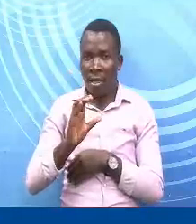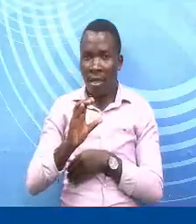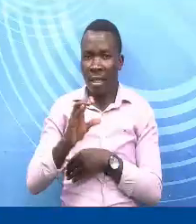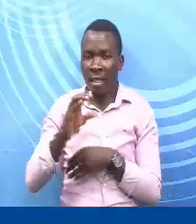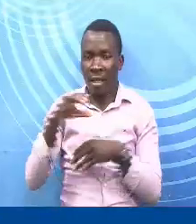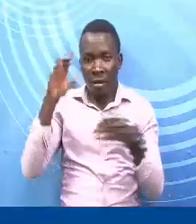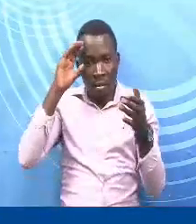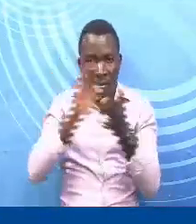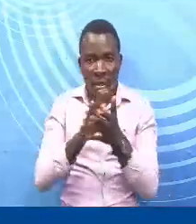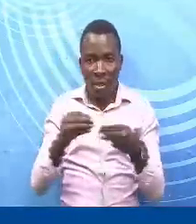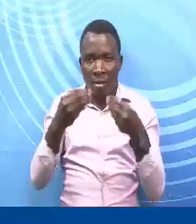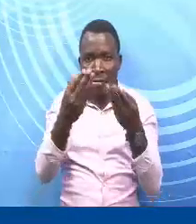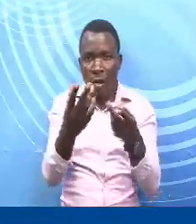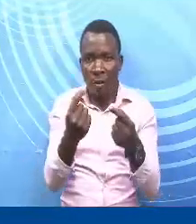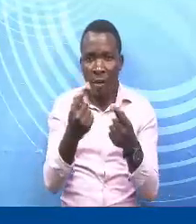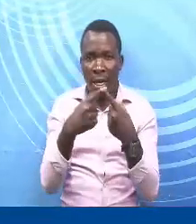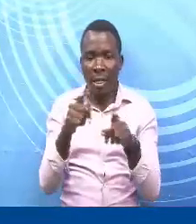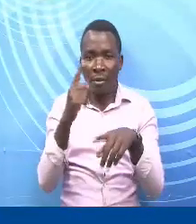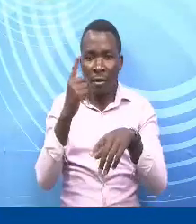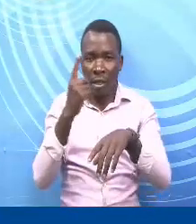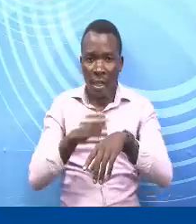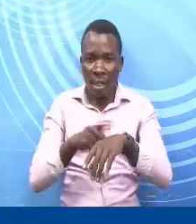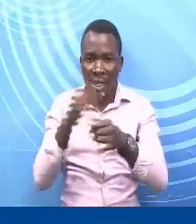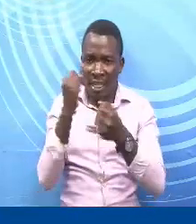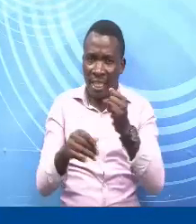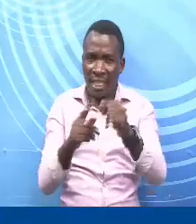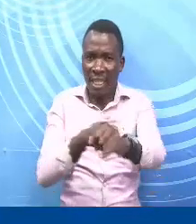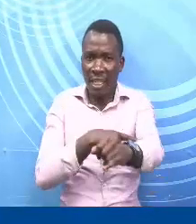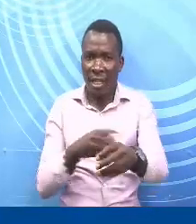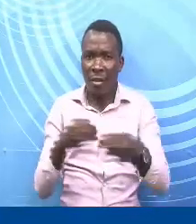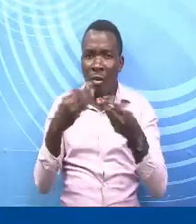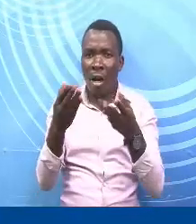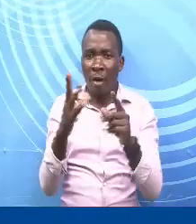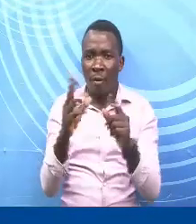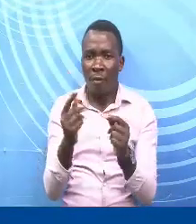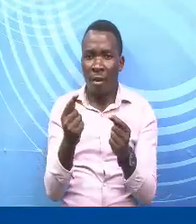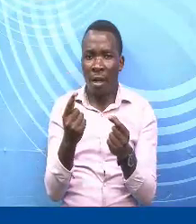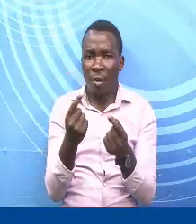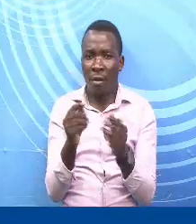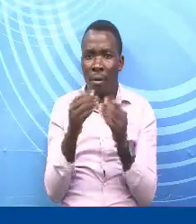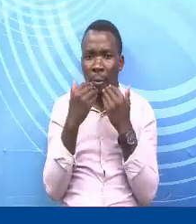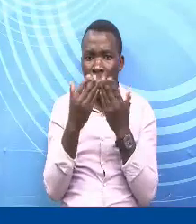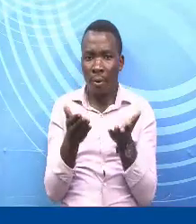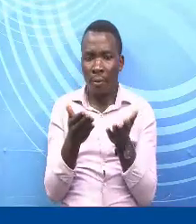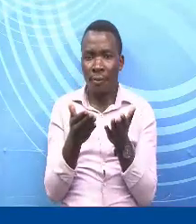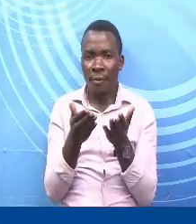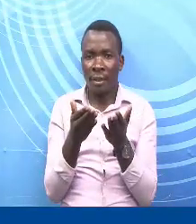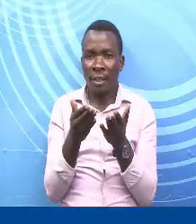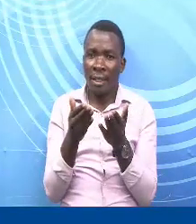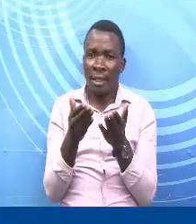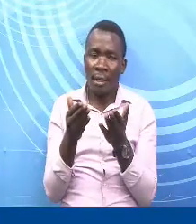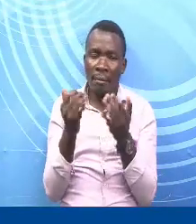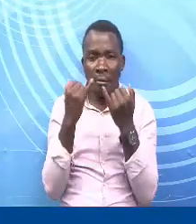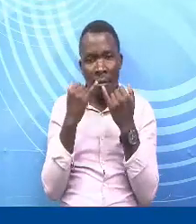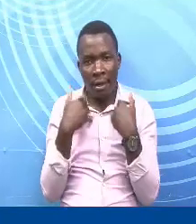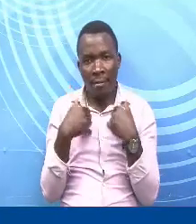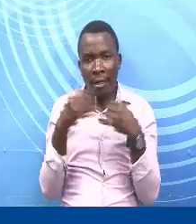ubu igihe kibaye kirekire adahabwa amafaranga. Karantumve, ntabwo nigeze menya uburyo bahashimye, ntabwo nigeze mbiganira